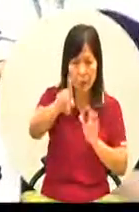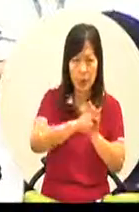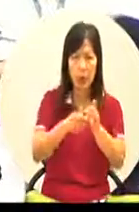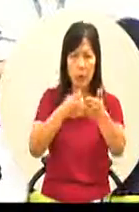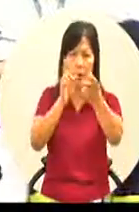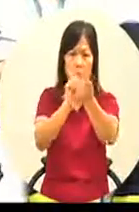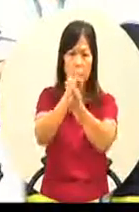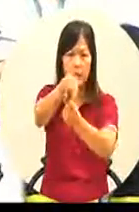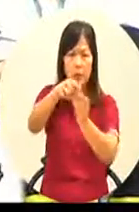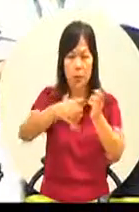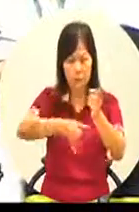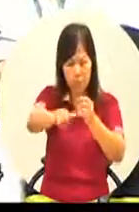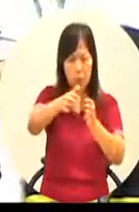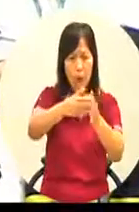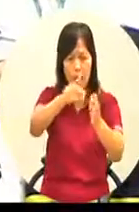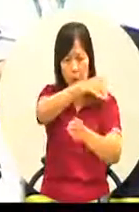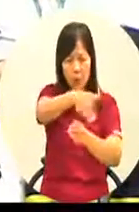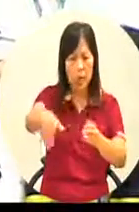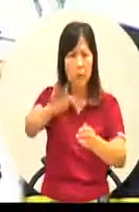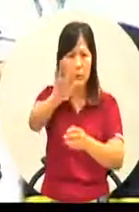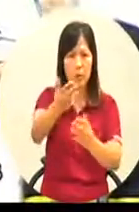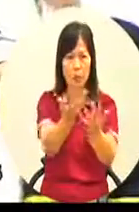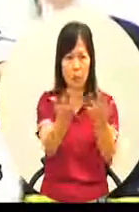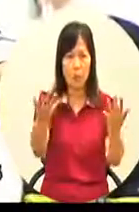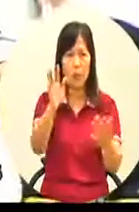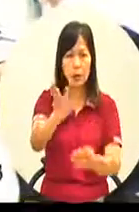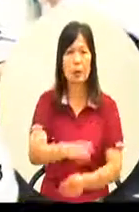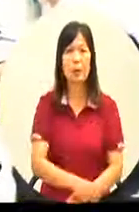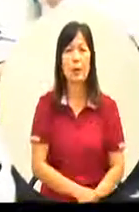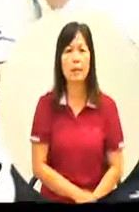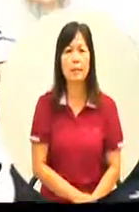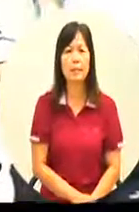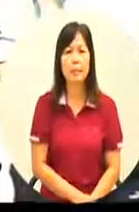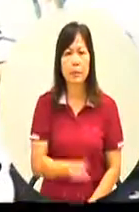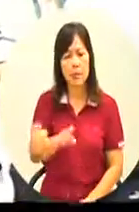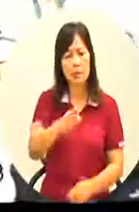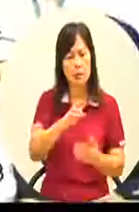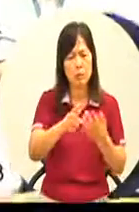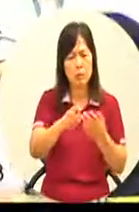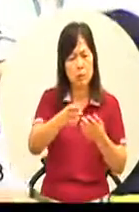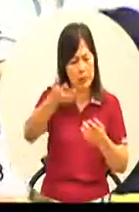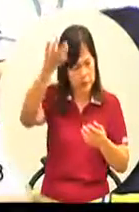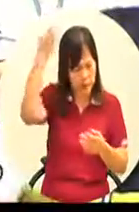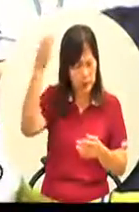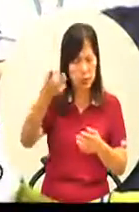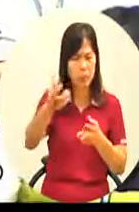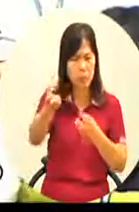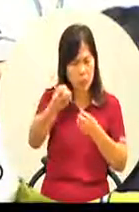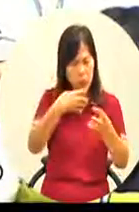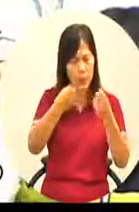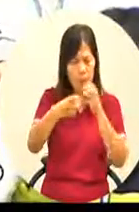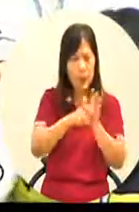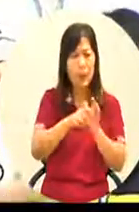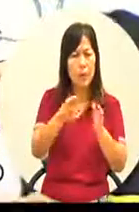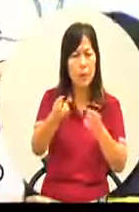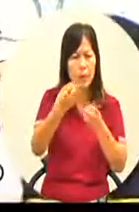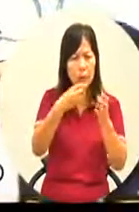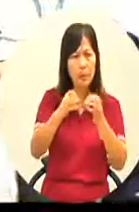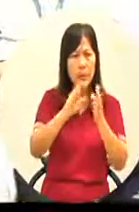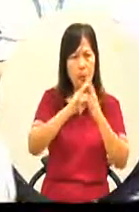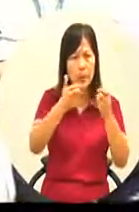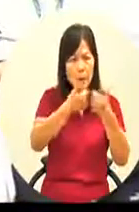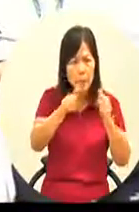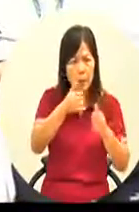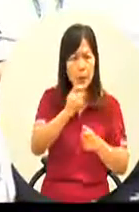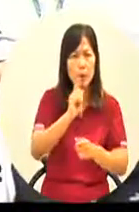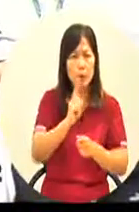就出口啊，现在把它围起来。 因为当时就是也有民众哈，在给我们议会的议员朋友哈，就